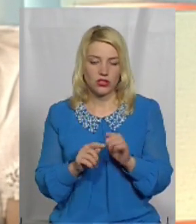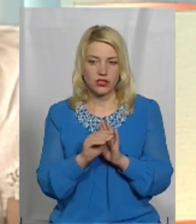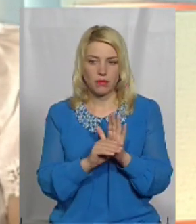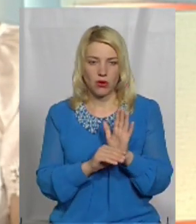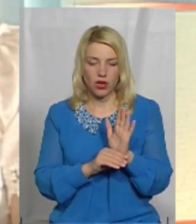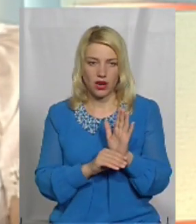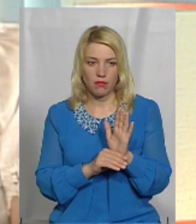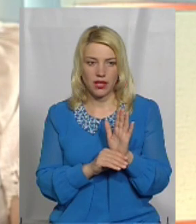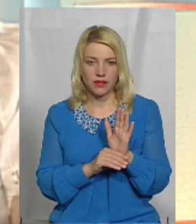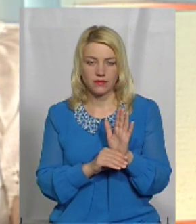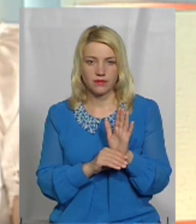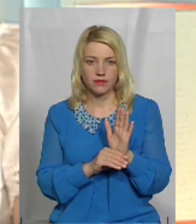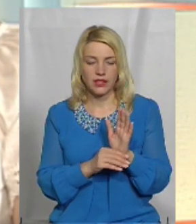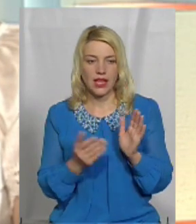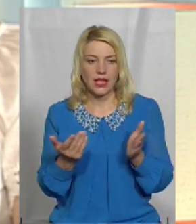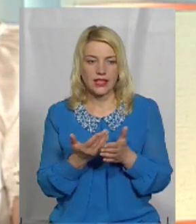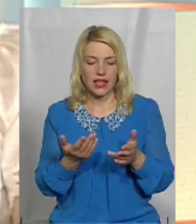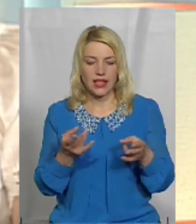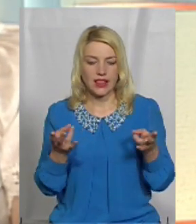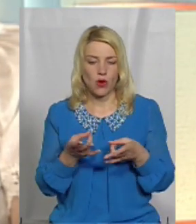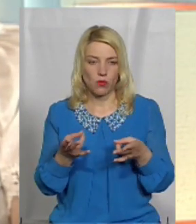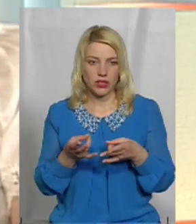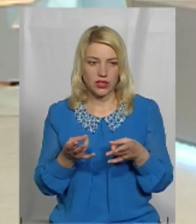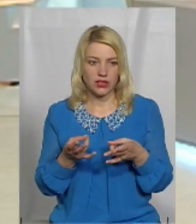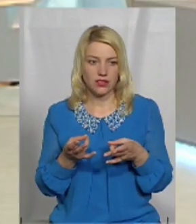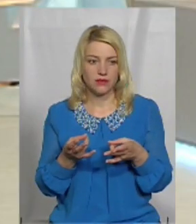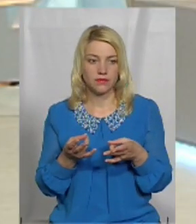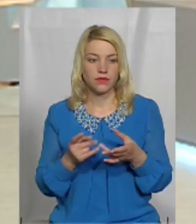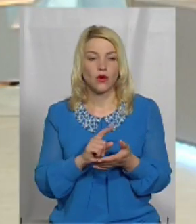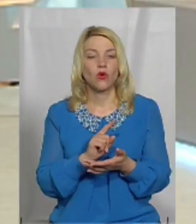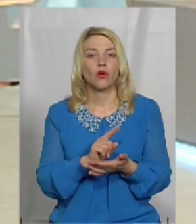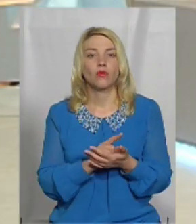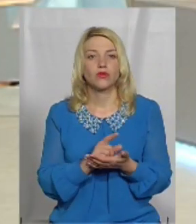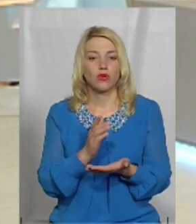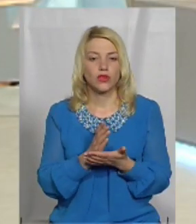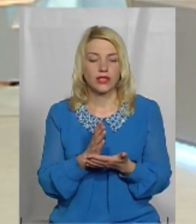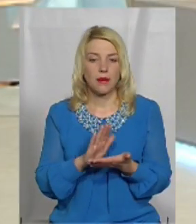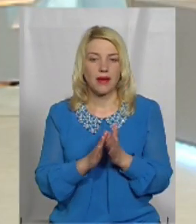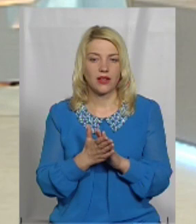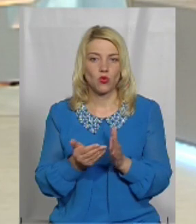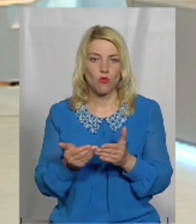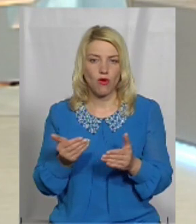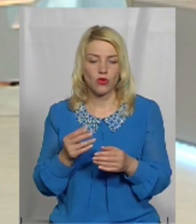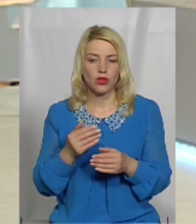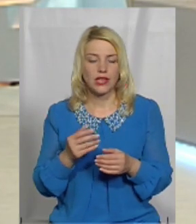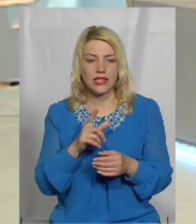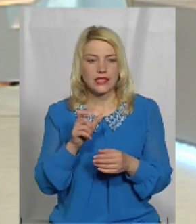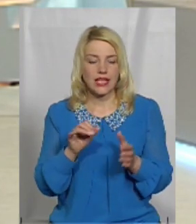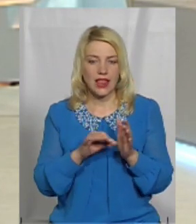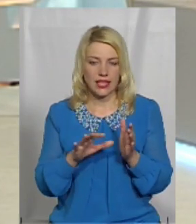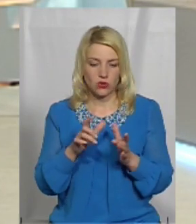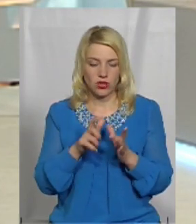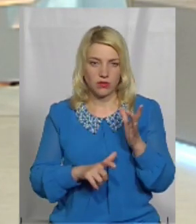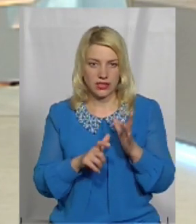програми, які необхідні і обов'язково є передумовою роботи з електронним